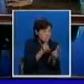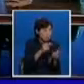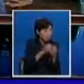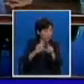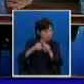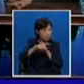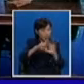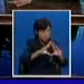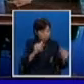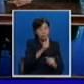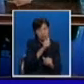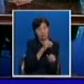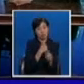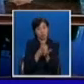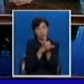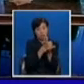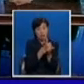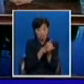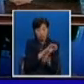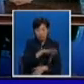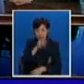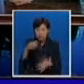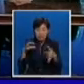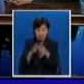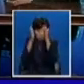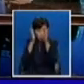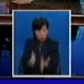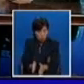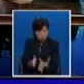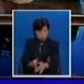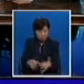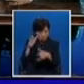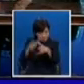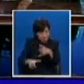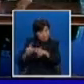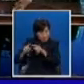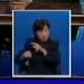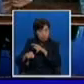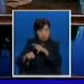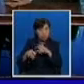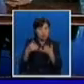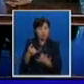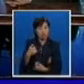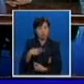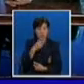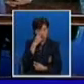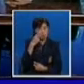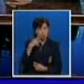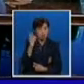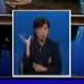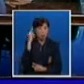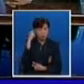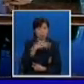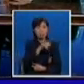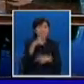ตัวอาวุธส่วนในเรื่องของตัวบุคคลนั้นก็ทราบกันอยู่ว่ามีการจัดตั้งกันขึ้นมาอย่างที่ท่านยกเรียน